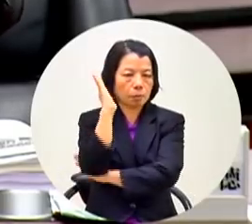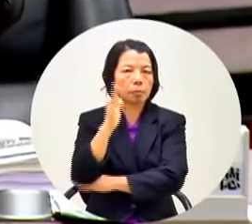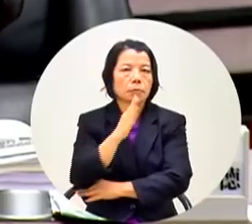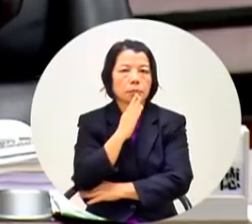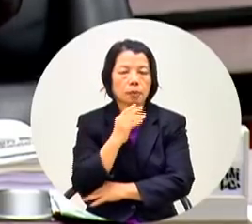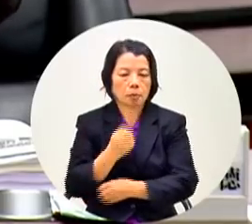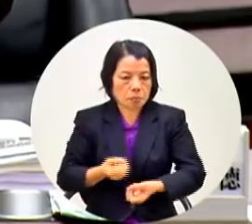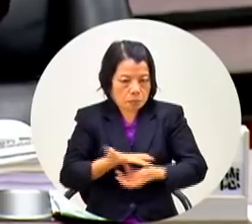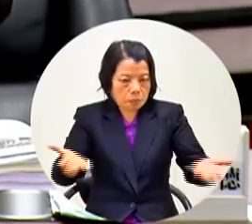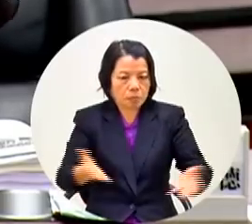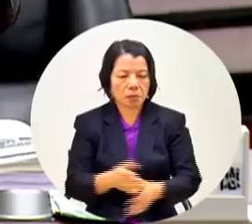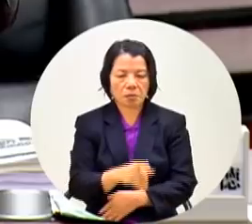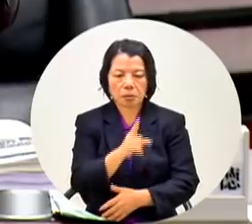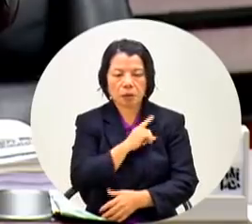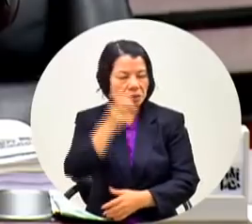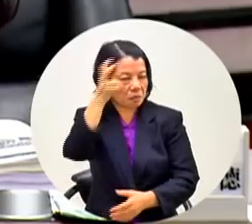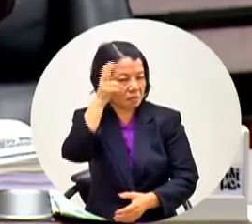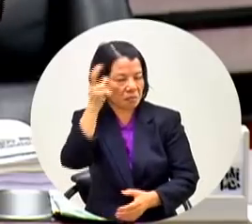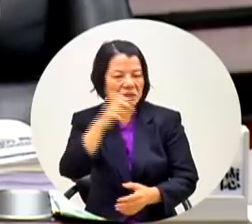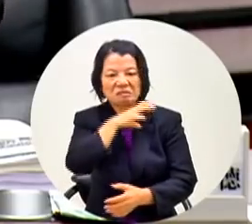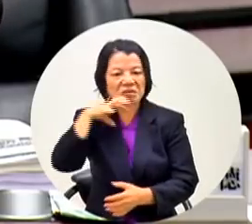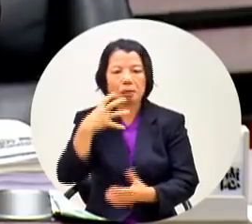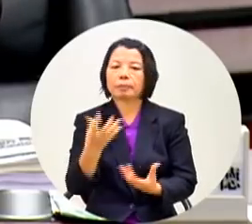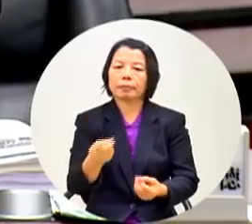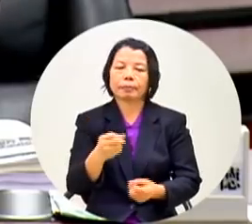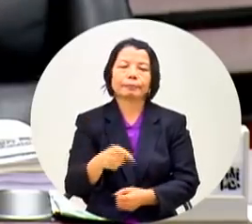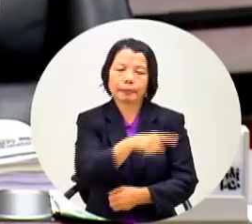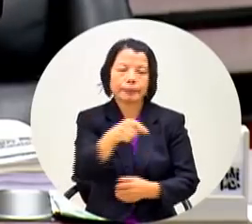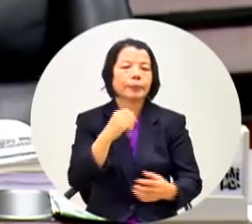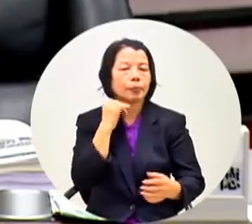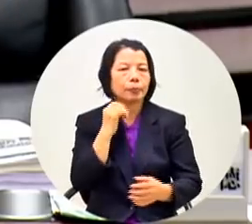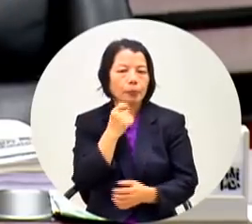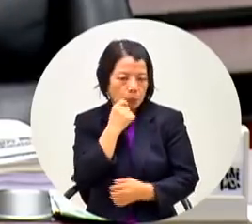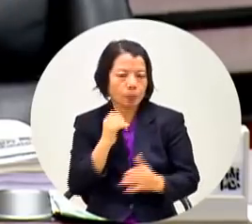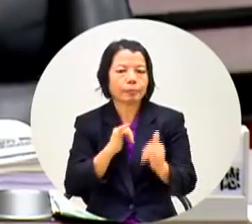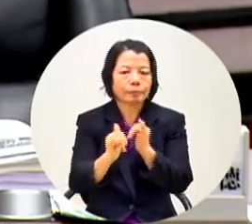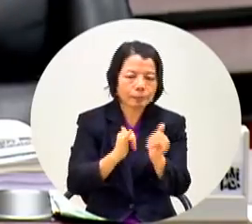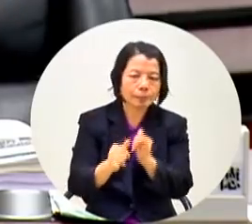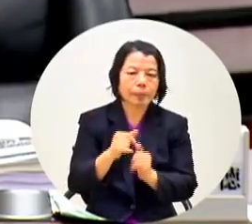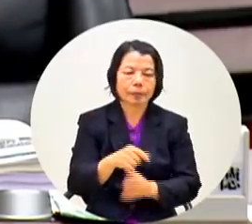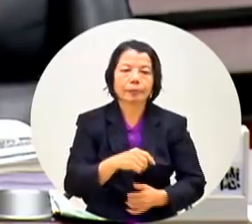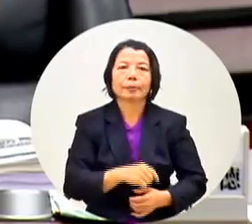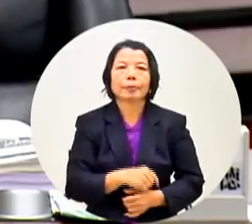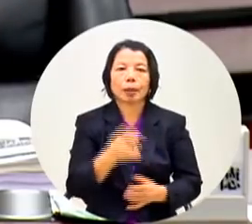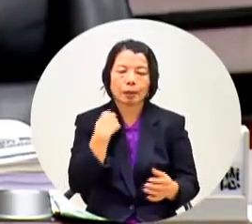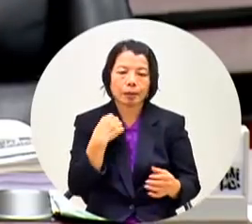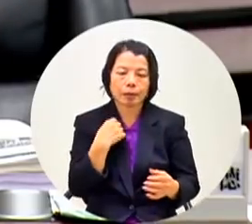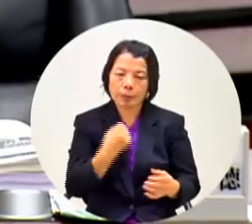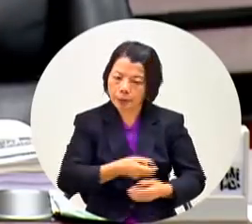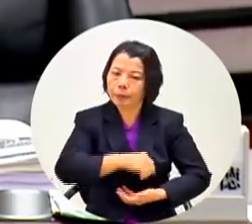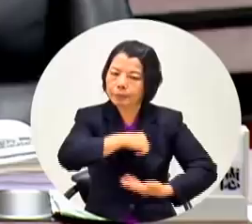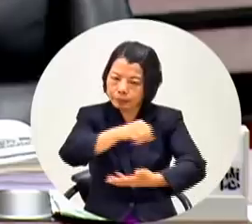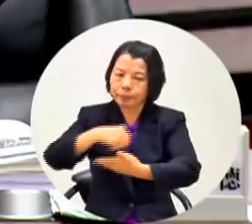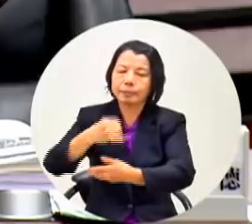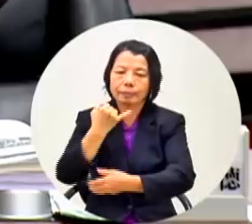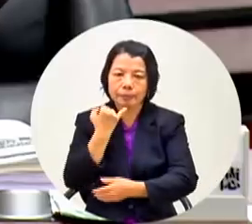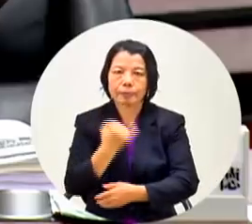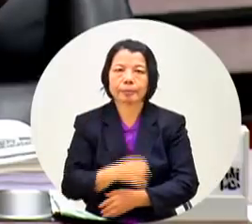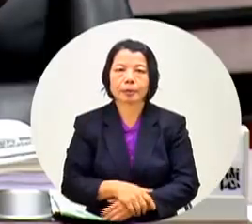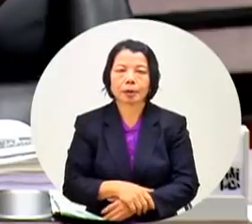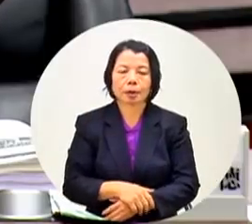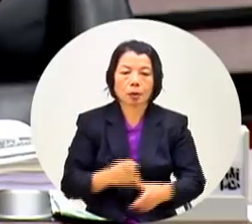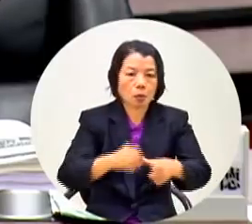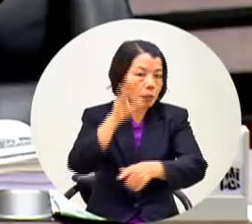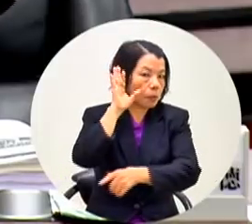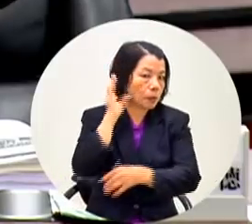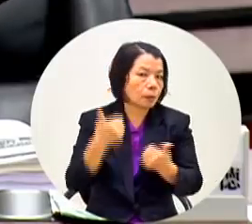家愿意讨论的。所以你还有什么意见，还可以提出来。我们在这学者专家之 你的公听会五场之后，起码是学者专家来